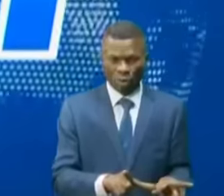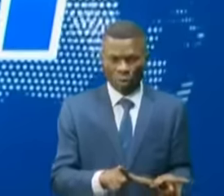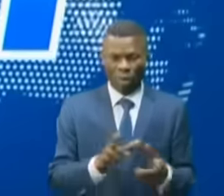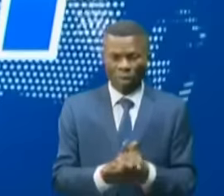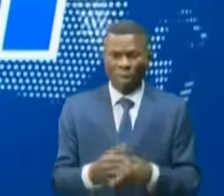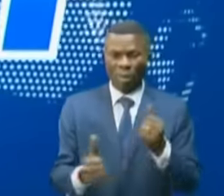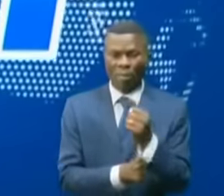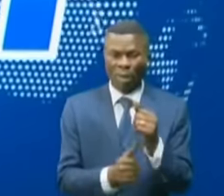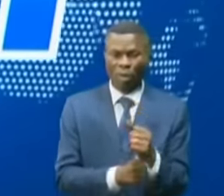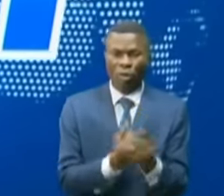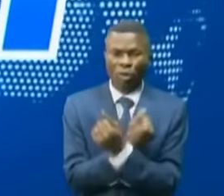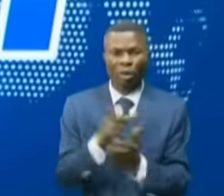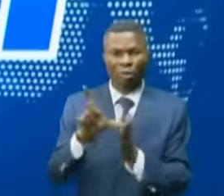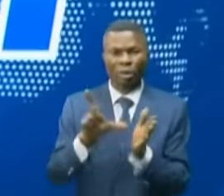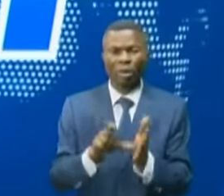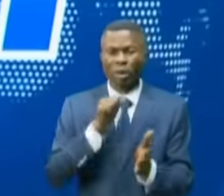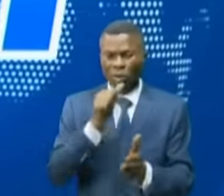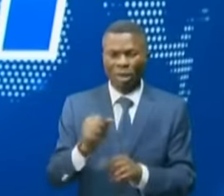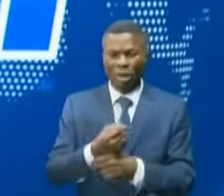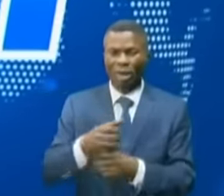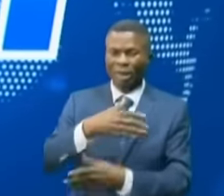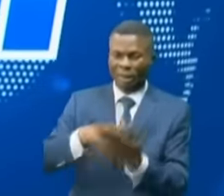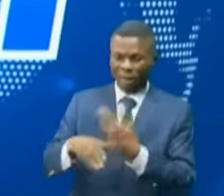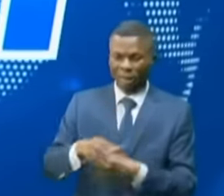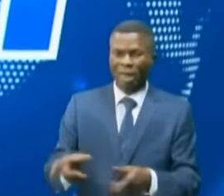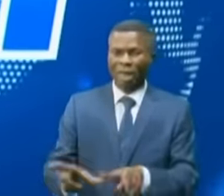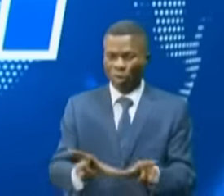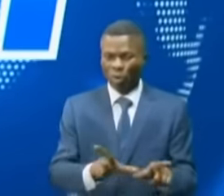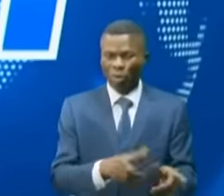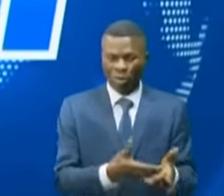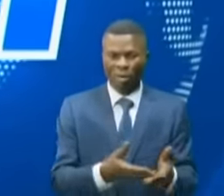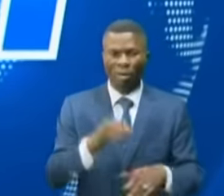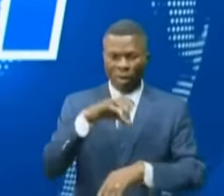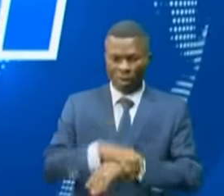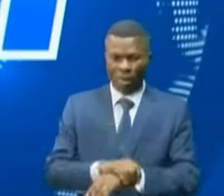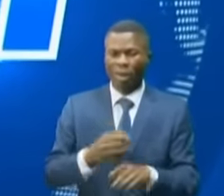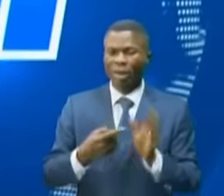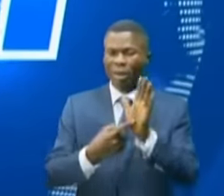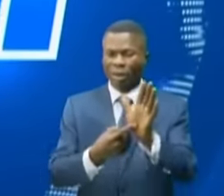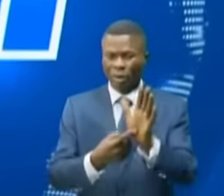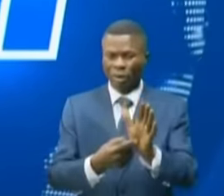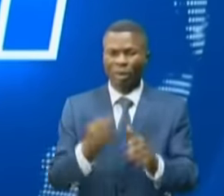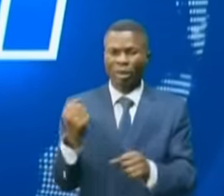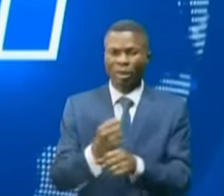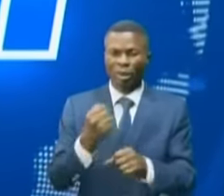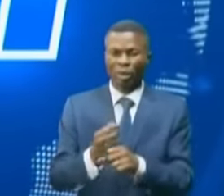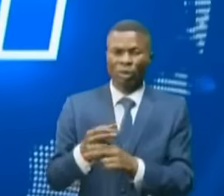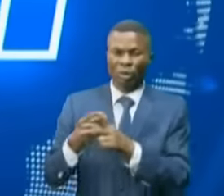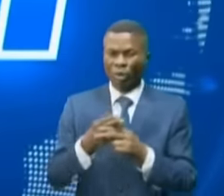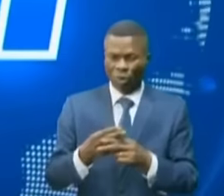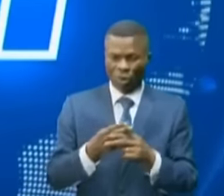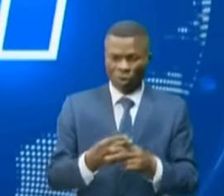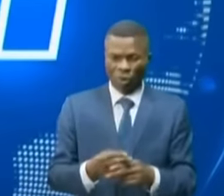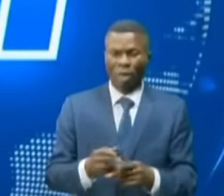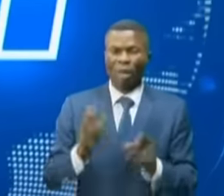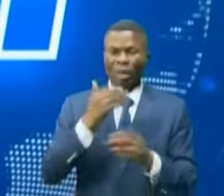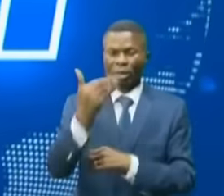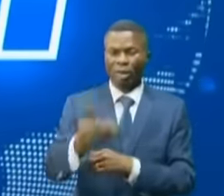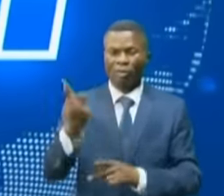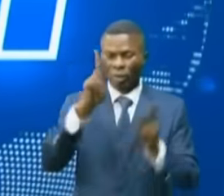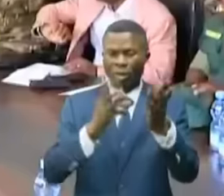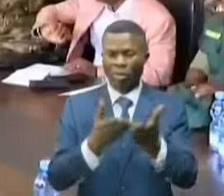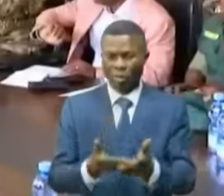Or, la loi qui sème la terreur dans cette province ont été présentées par les services de sécurité à la